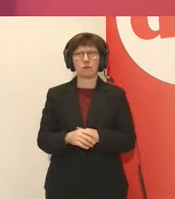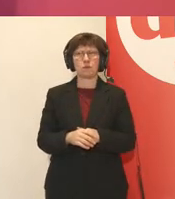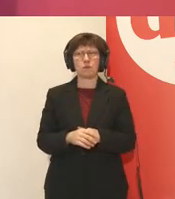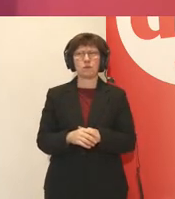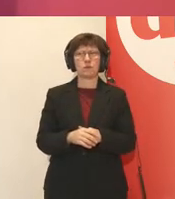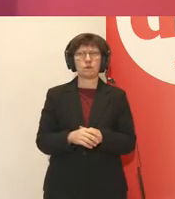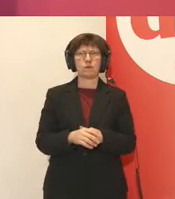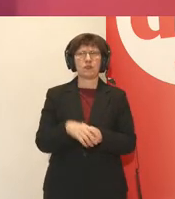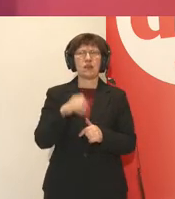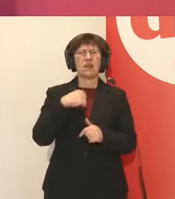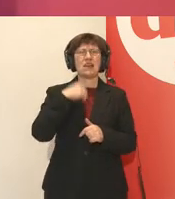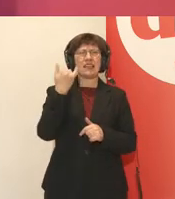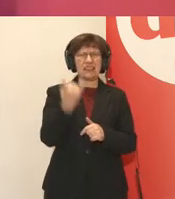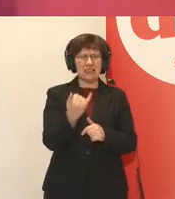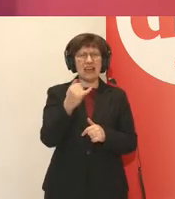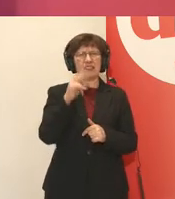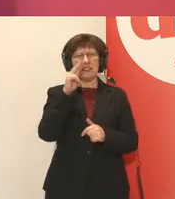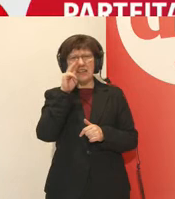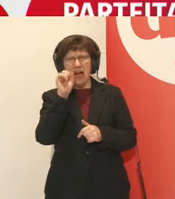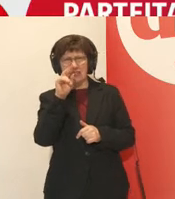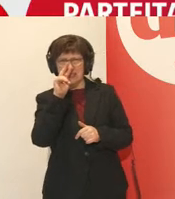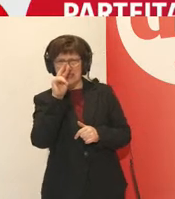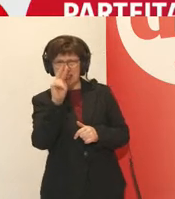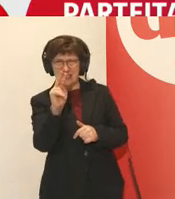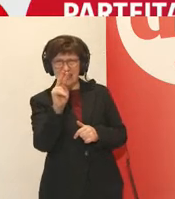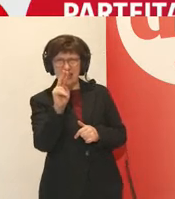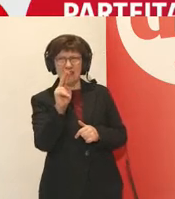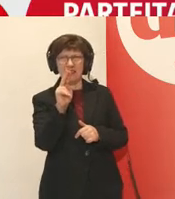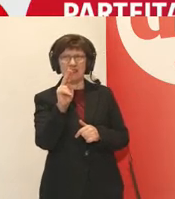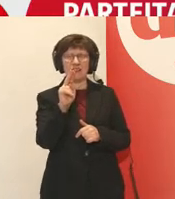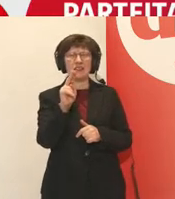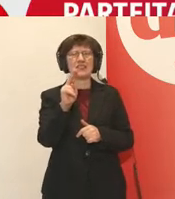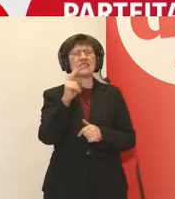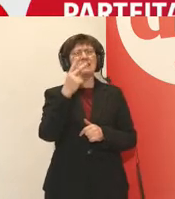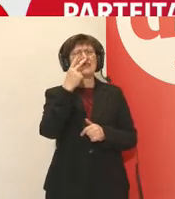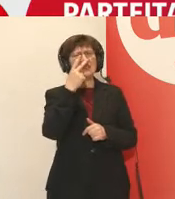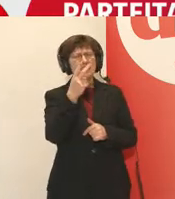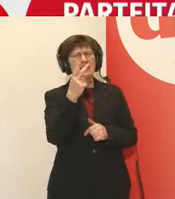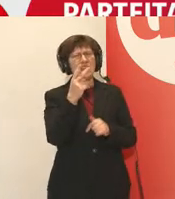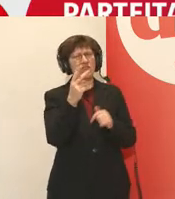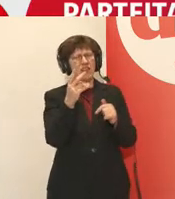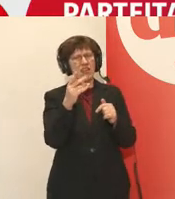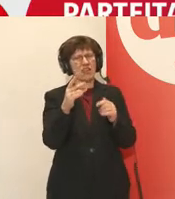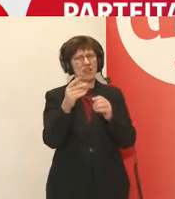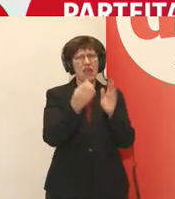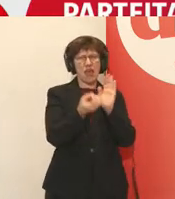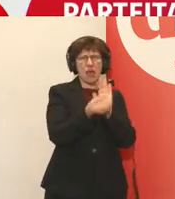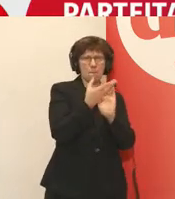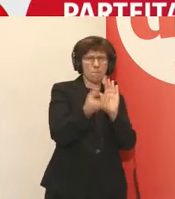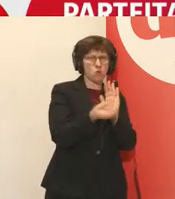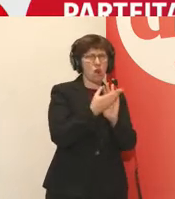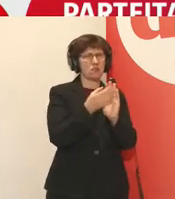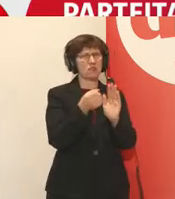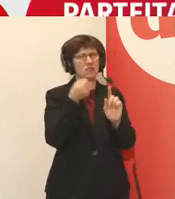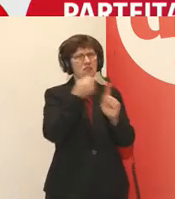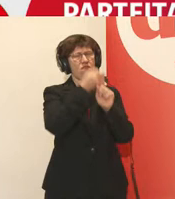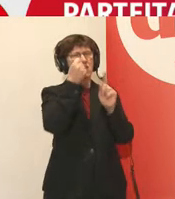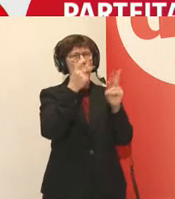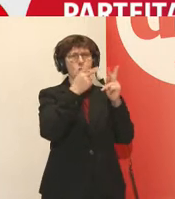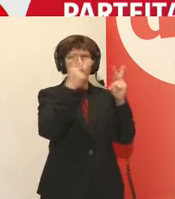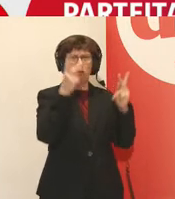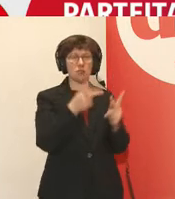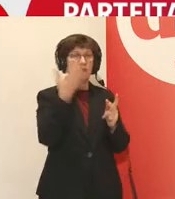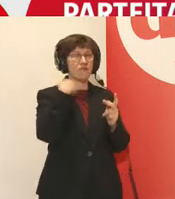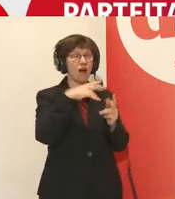genau ich jetzt ist das 10 wir sehen hier links impulse und konzepte es gab schon eine